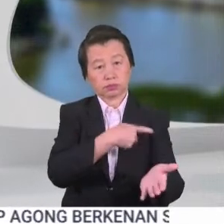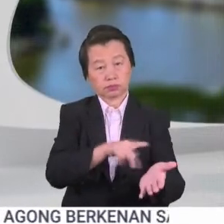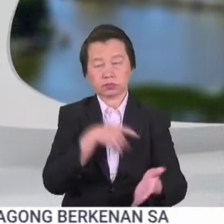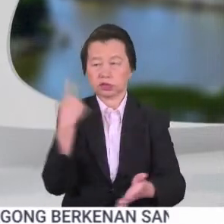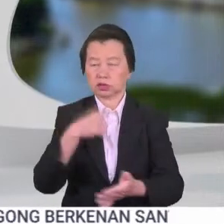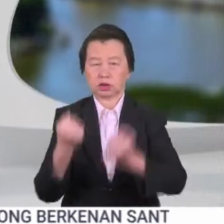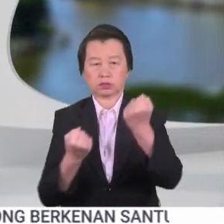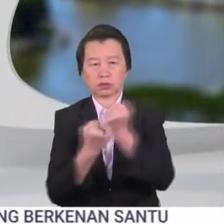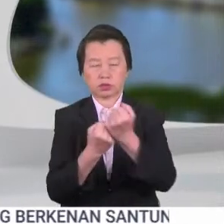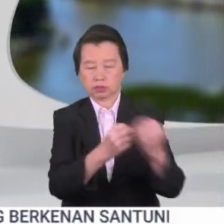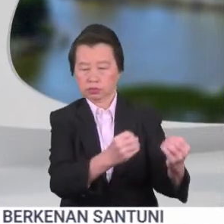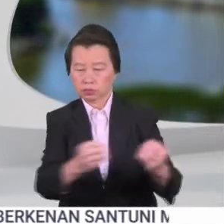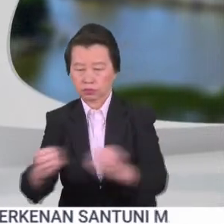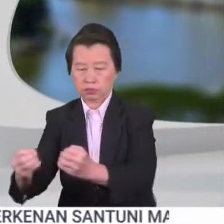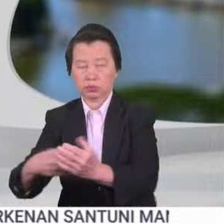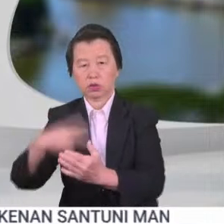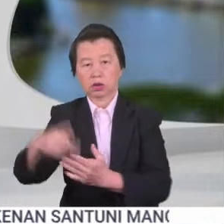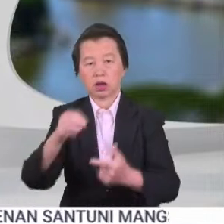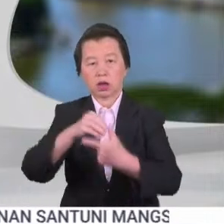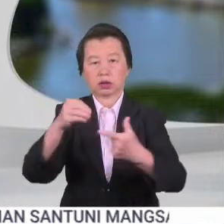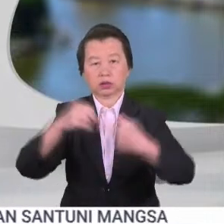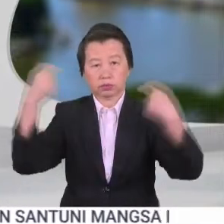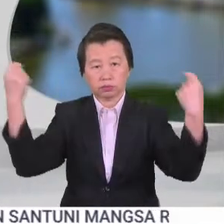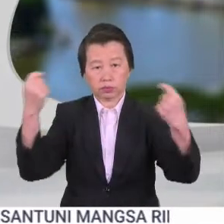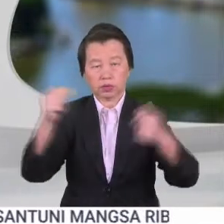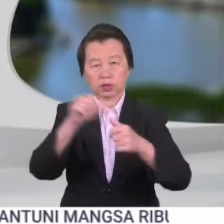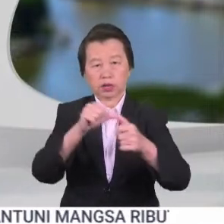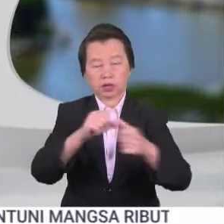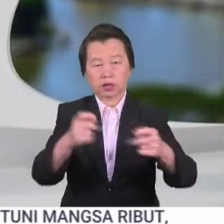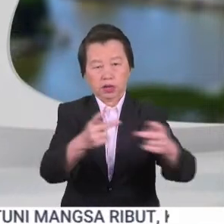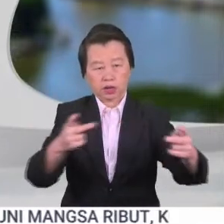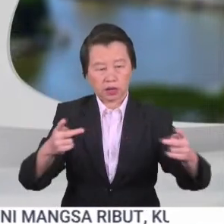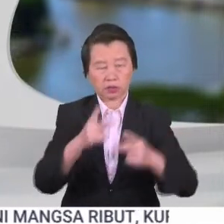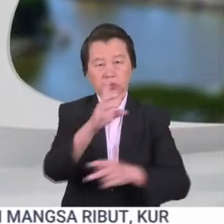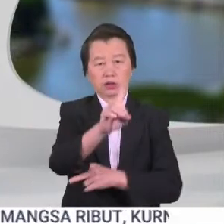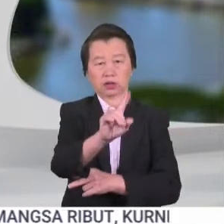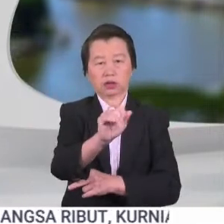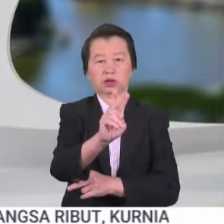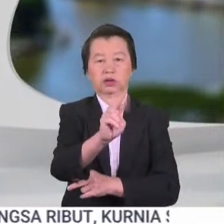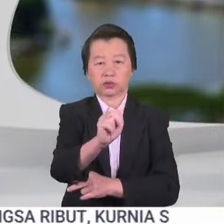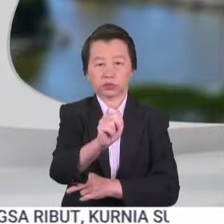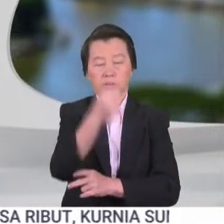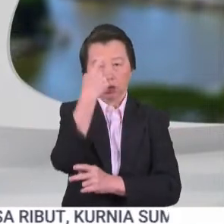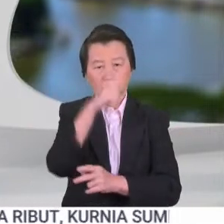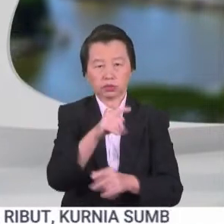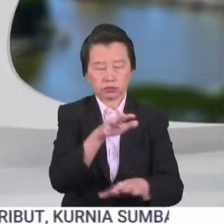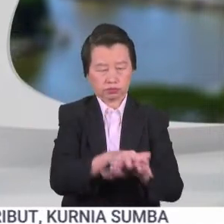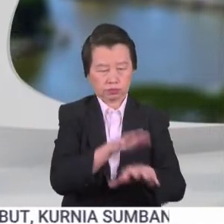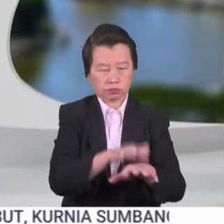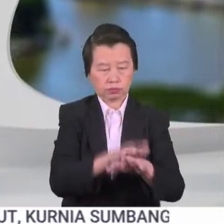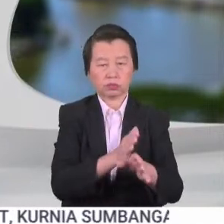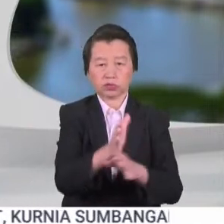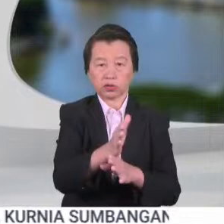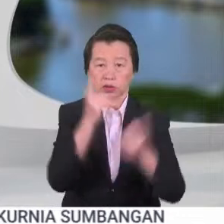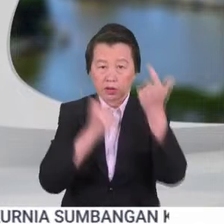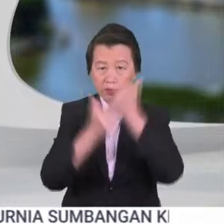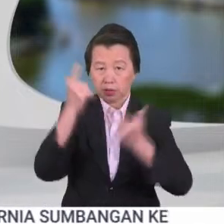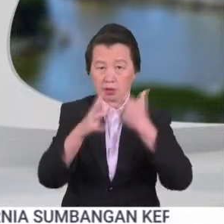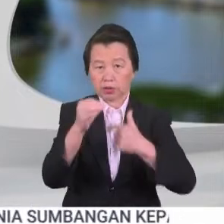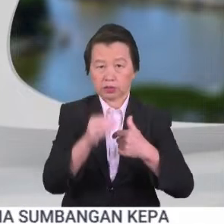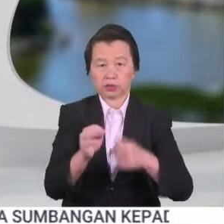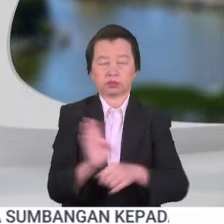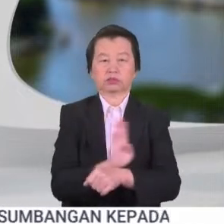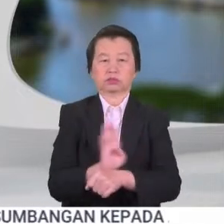sokongan terhadap pengancuran program atau festival di setiap kawasan dewan undangan negeri ini untuk merancakkan sektor pelancongan dan